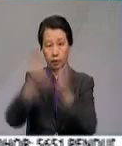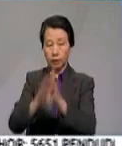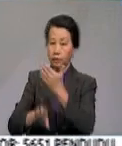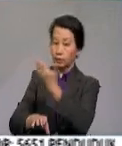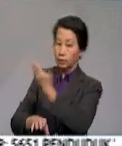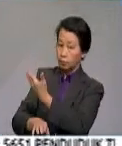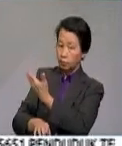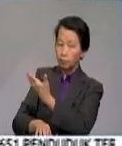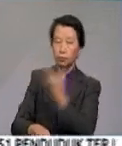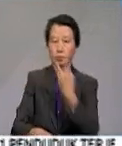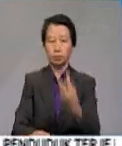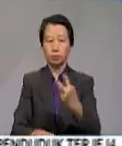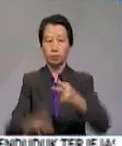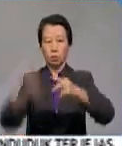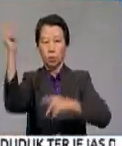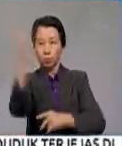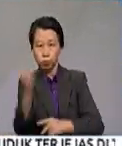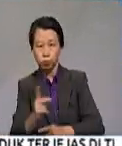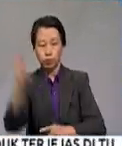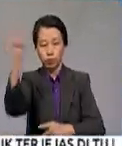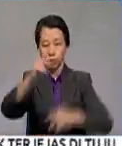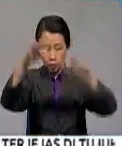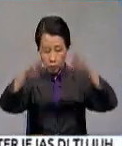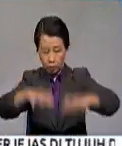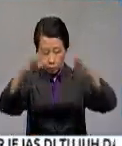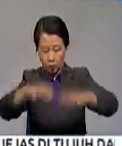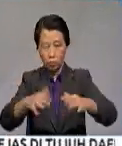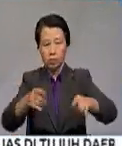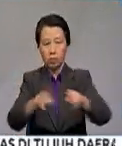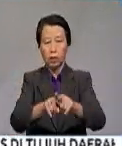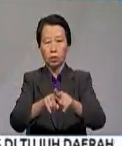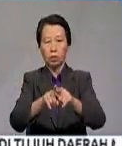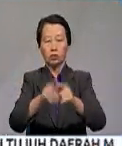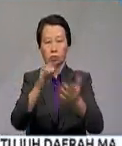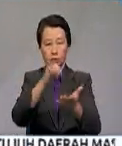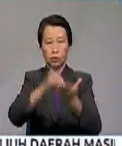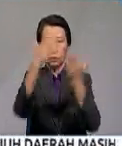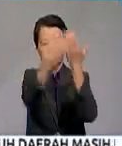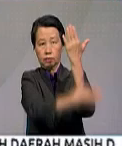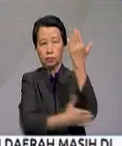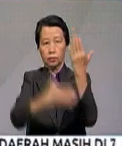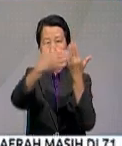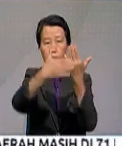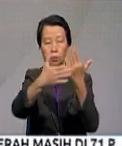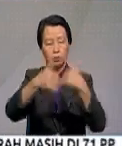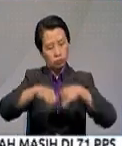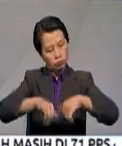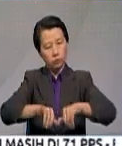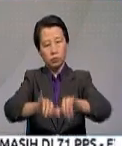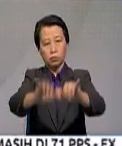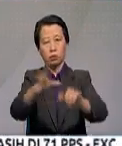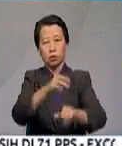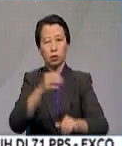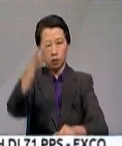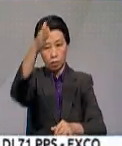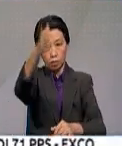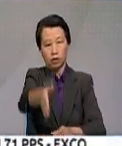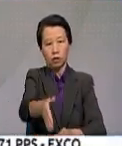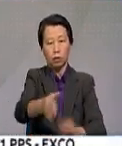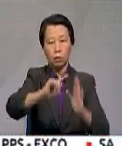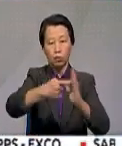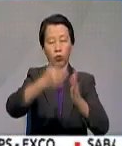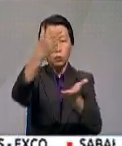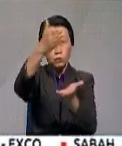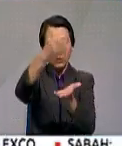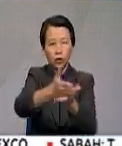dapat diperhatikan ribut petir yang sedang berlaku di kebanyakan negeri-negeri di semenanjung Malaysia masih lagi berterusan dan dijangkakan akan mula